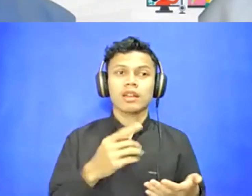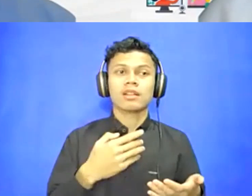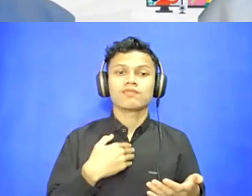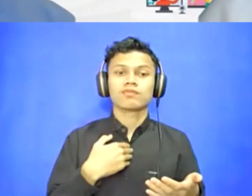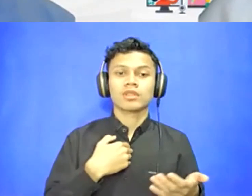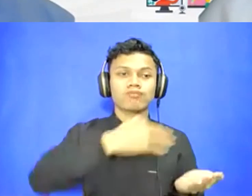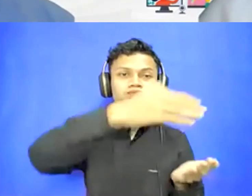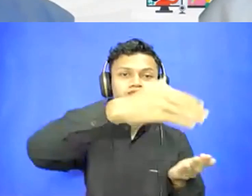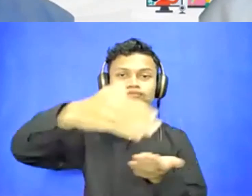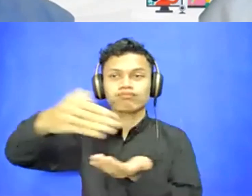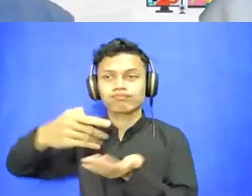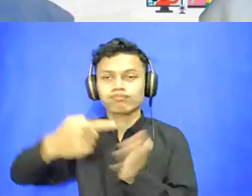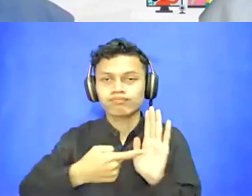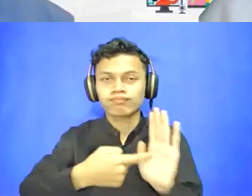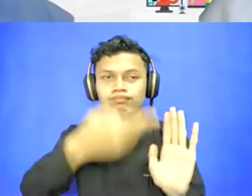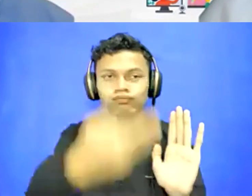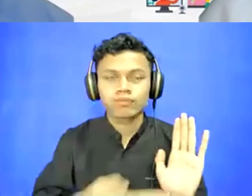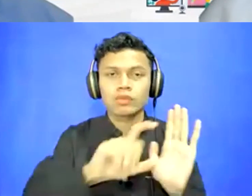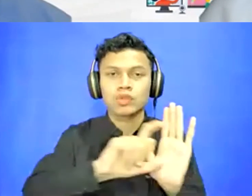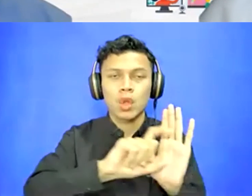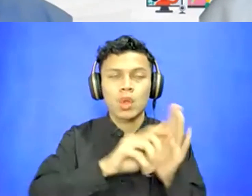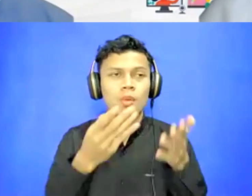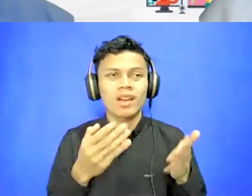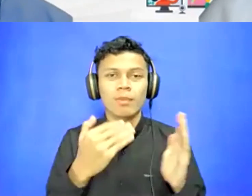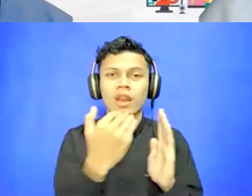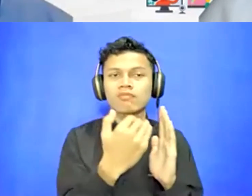how these policies are implemented in the United States.